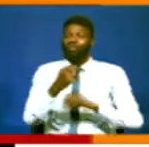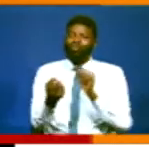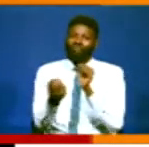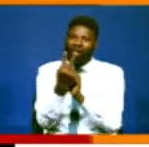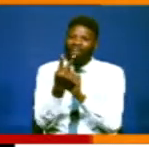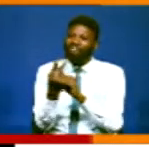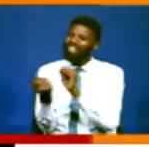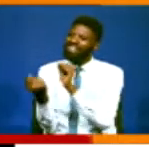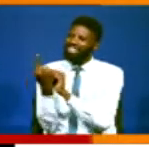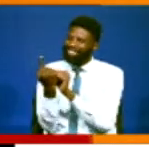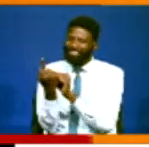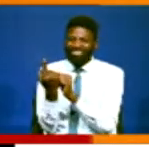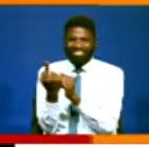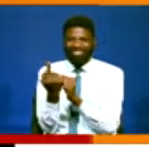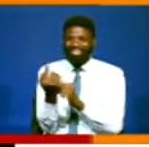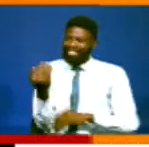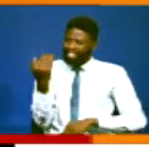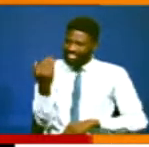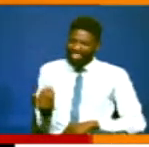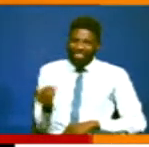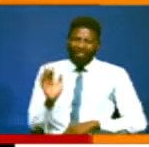Kwa hivyo huyo mtoto tayari akili yake